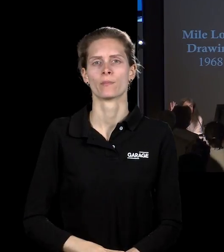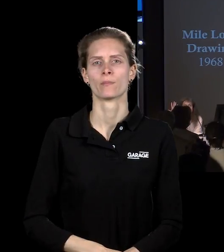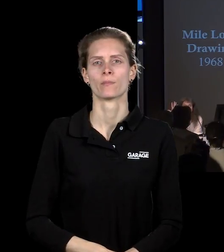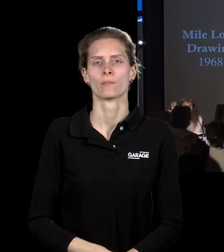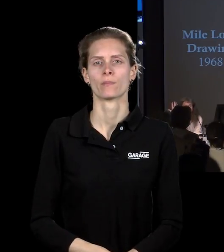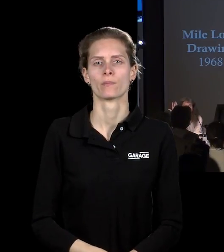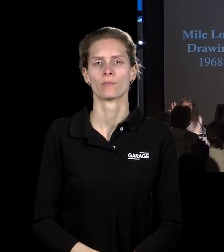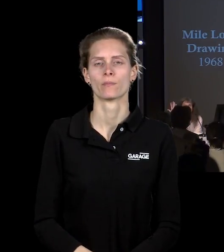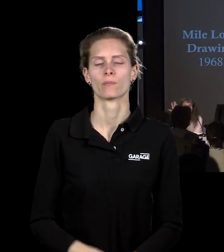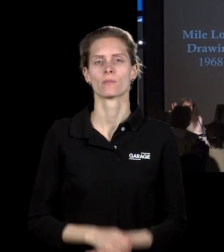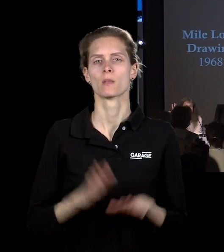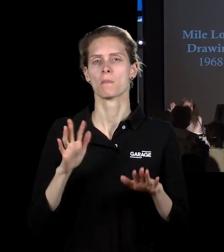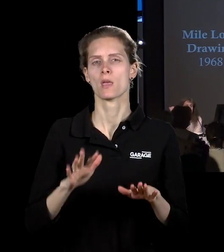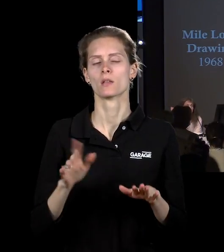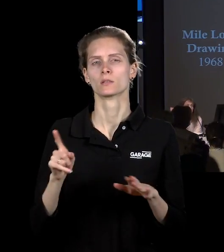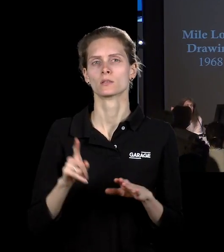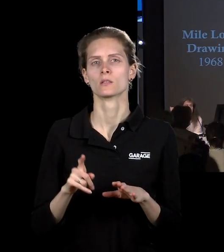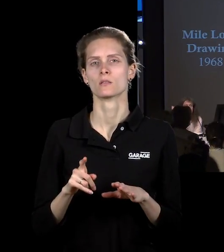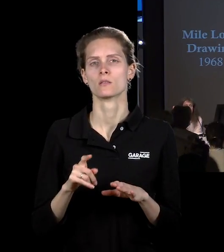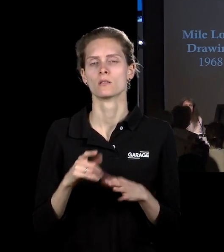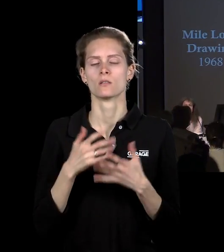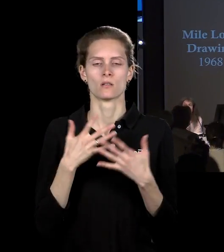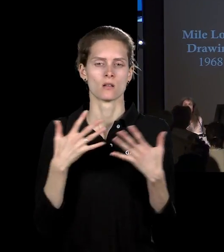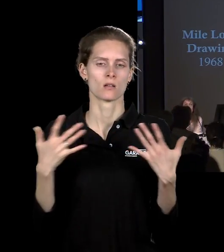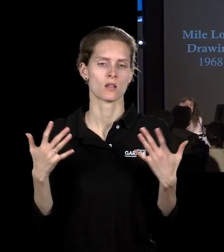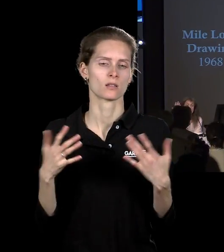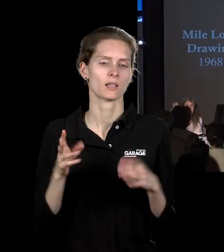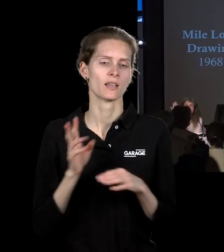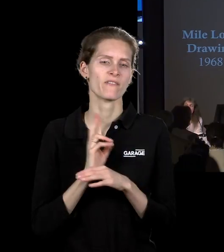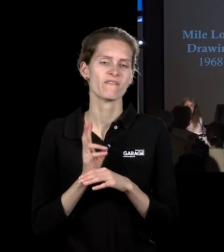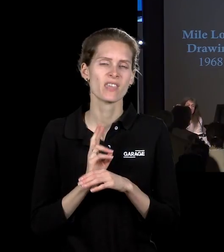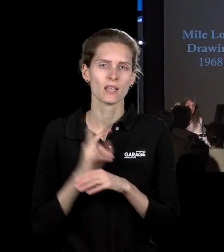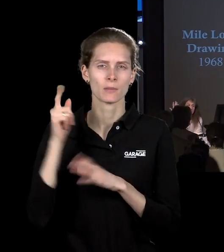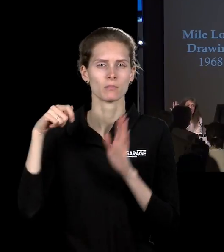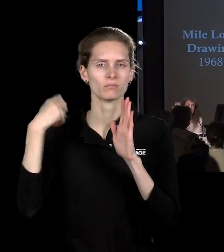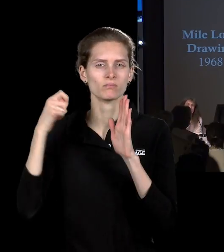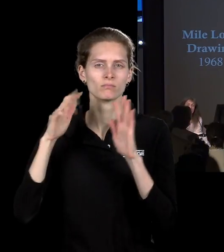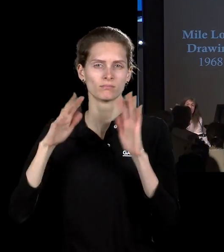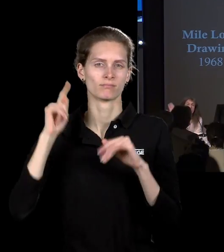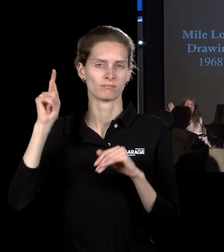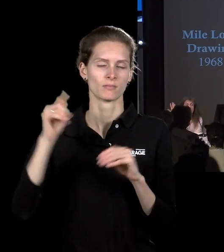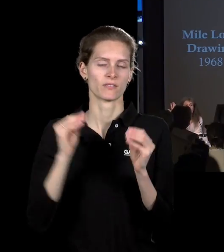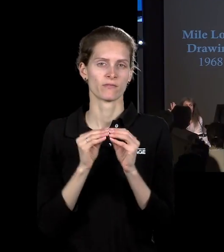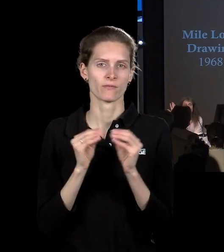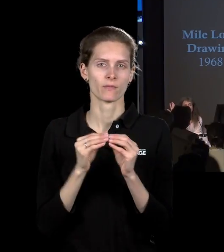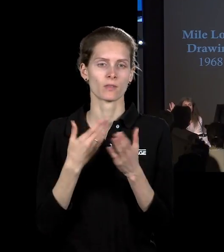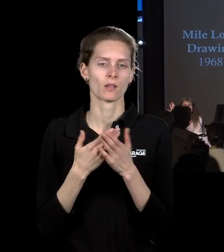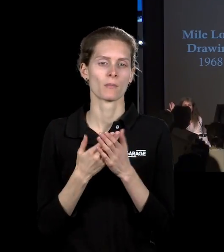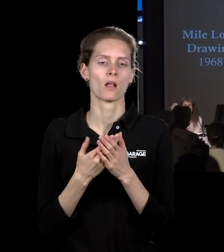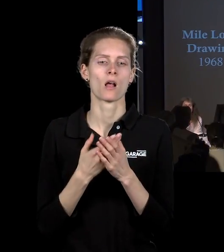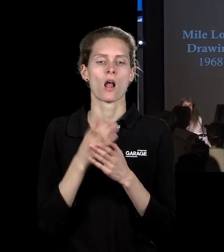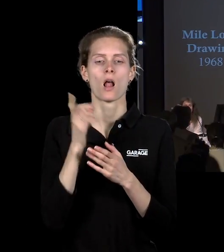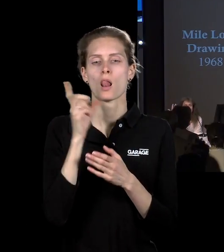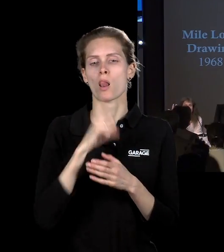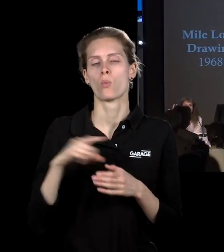место действия вестерна, место действия множества американских фильмов. И тоже это еще связано с лунный ландшафт,